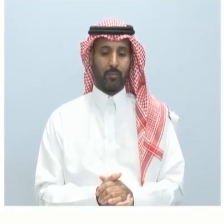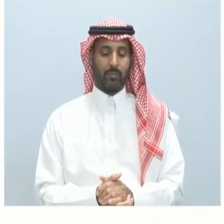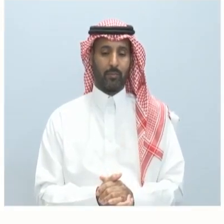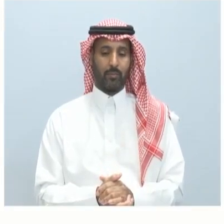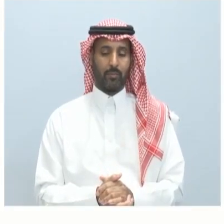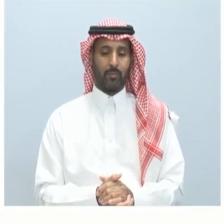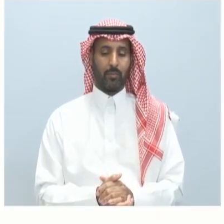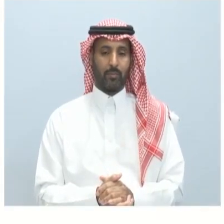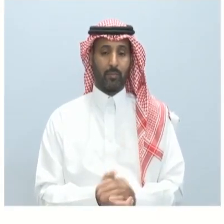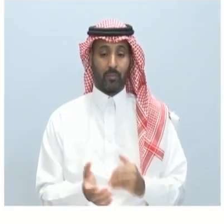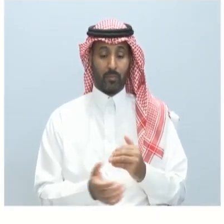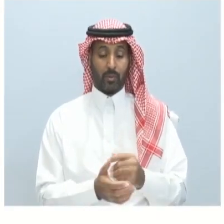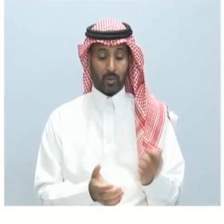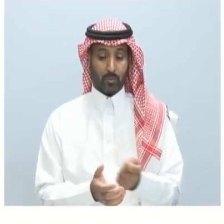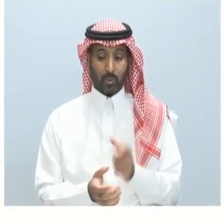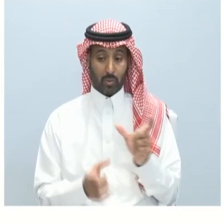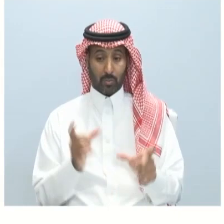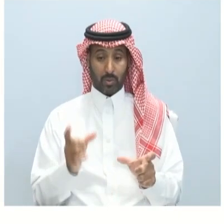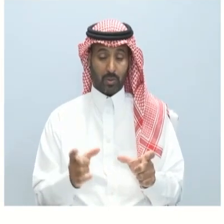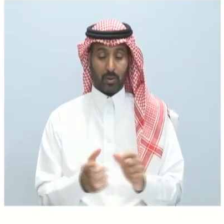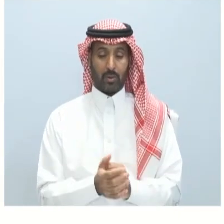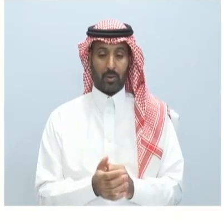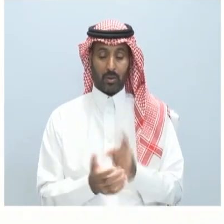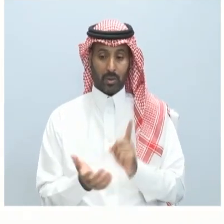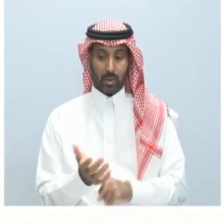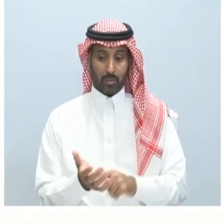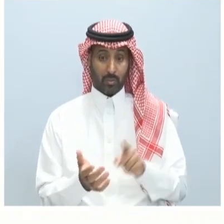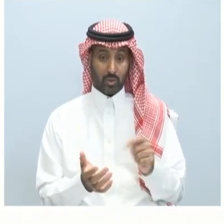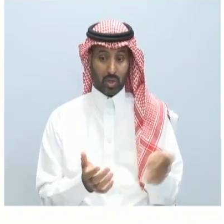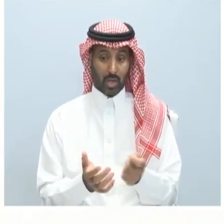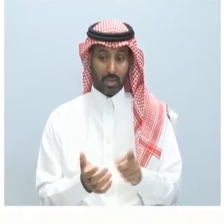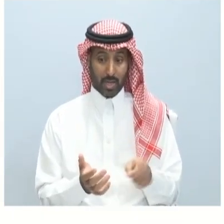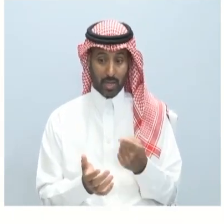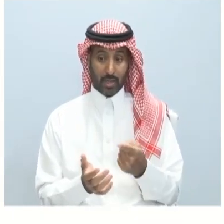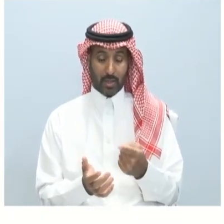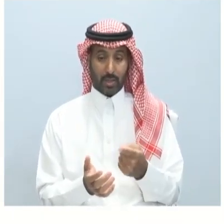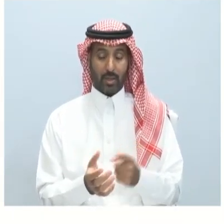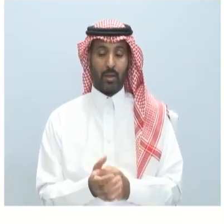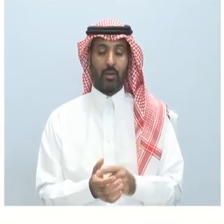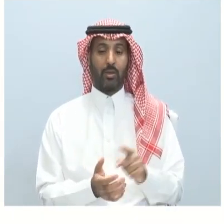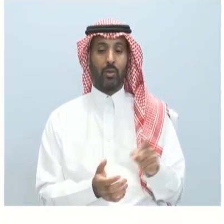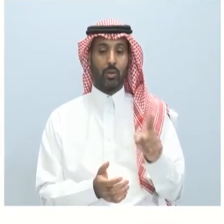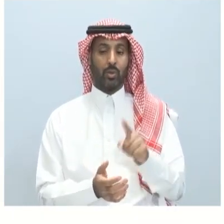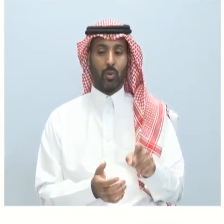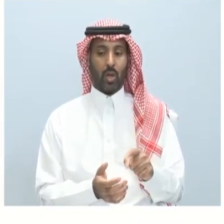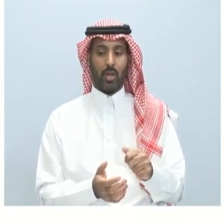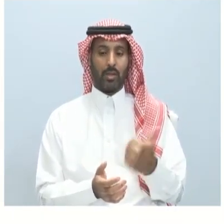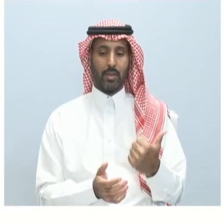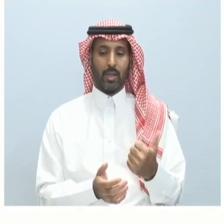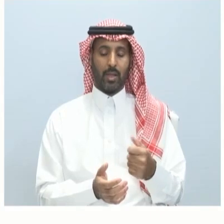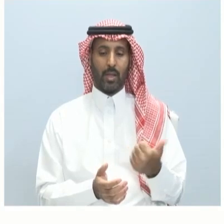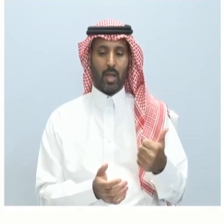صحيح ايضا حل كل معادله مما ياتي وتحقق من صحه حلك السؤال السادس